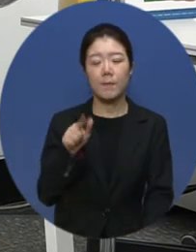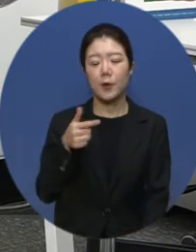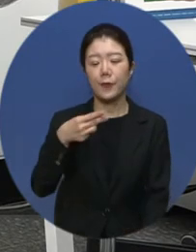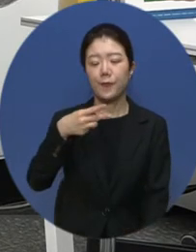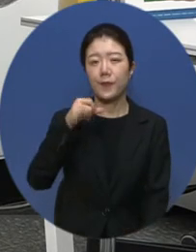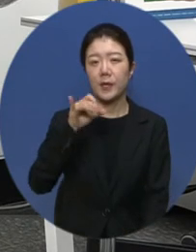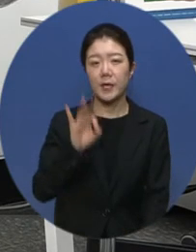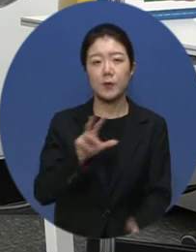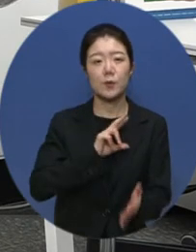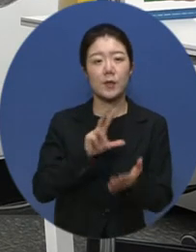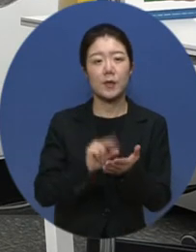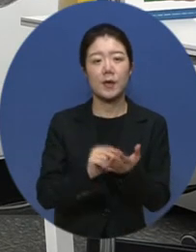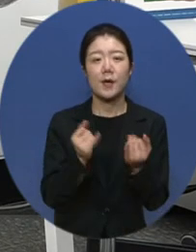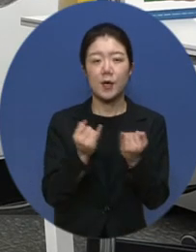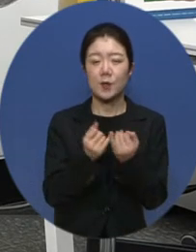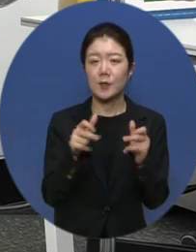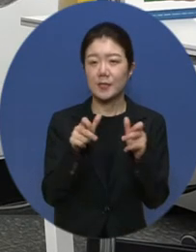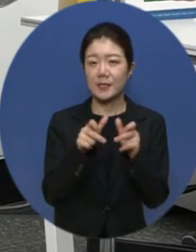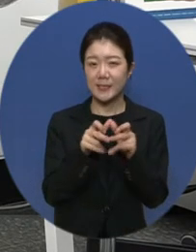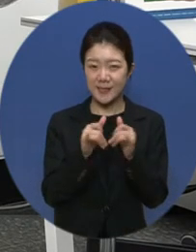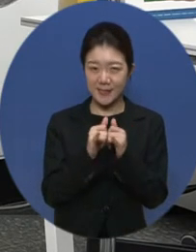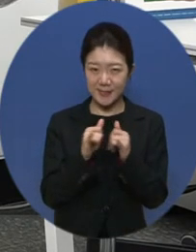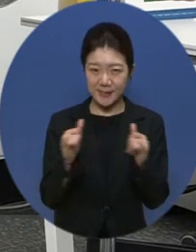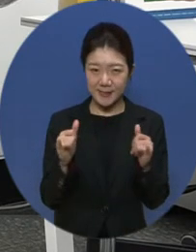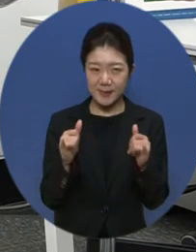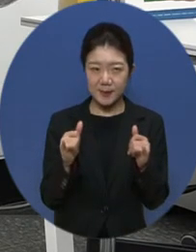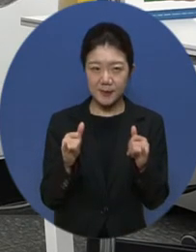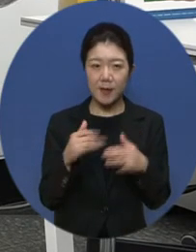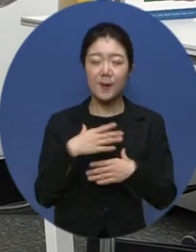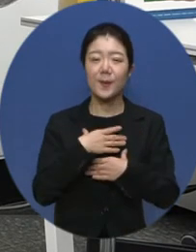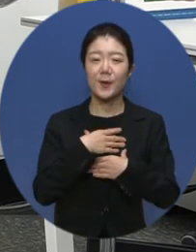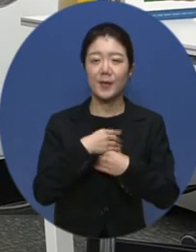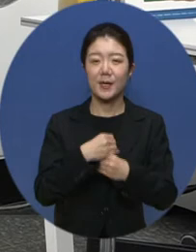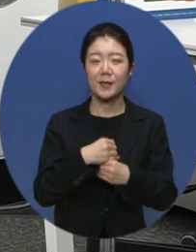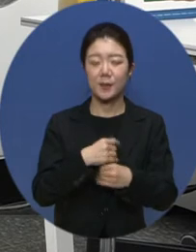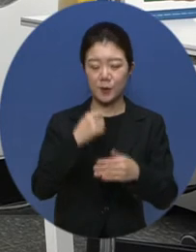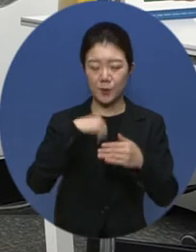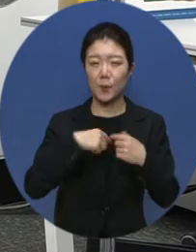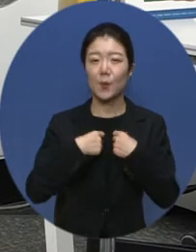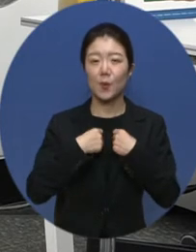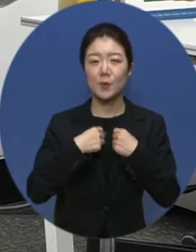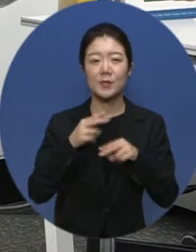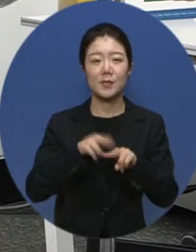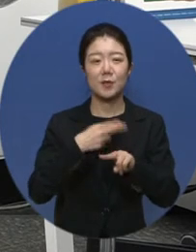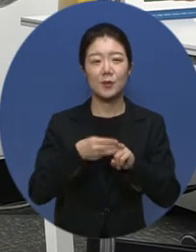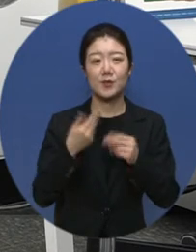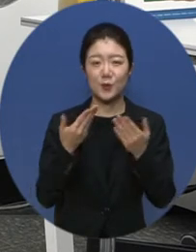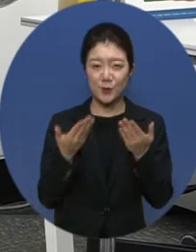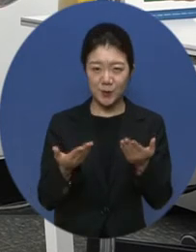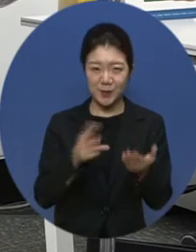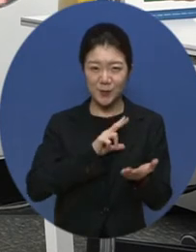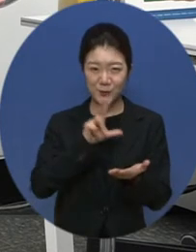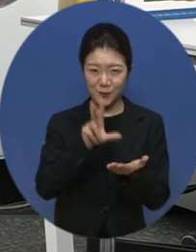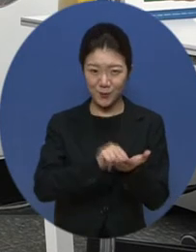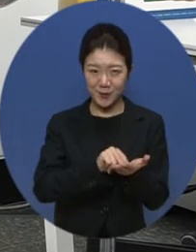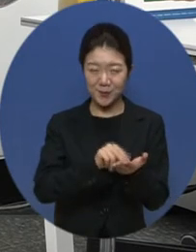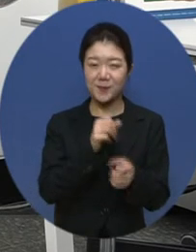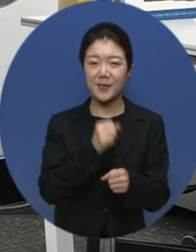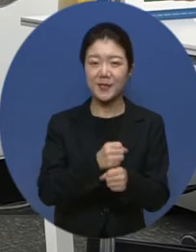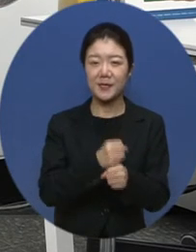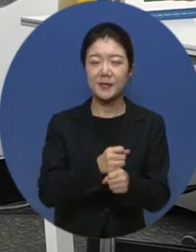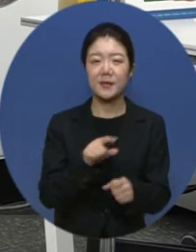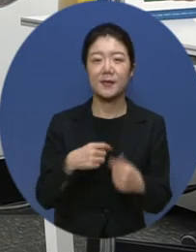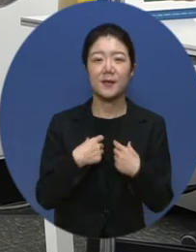주제가 이제 여성 장애인들에게 이제 좀 편안한 속옷을 선물해 주자라는 그런 주제였거든요.